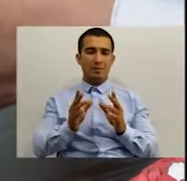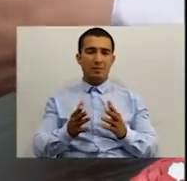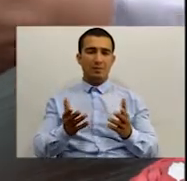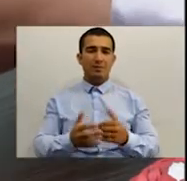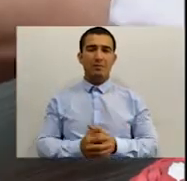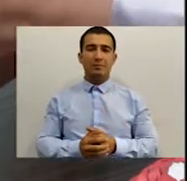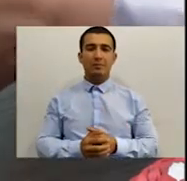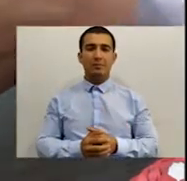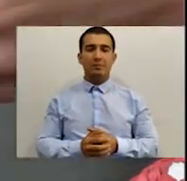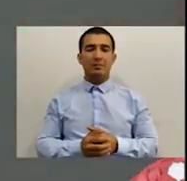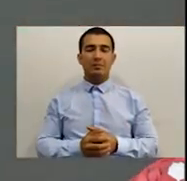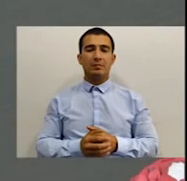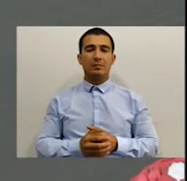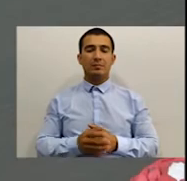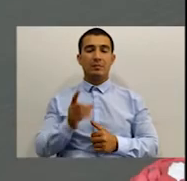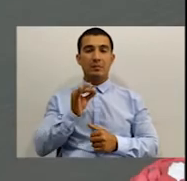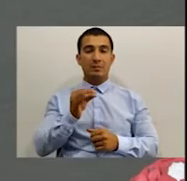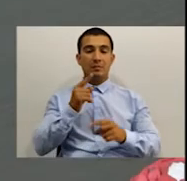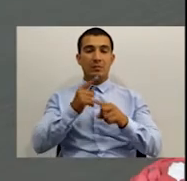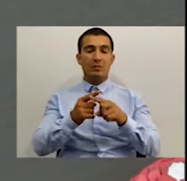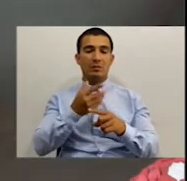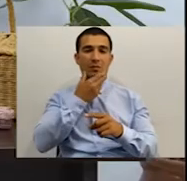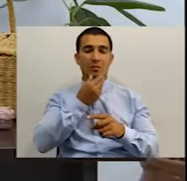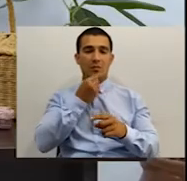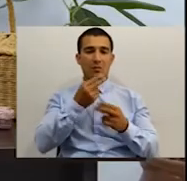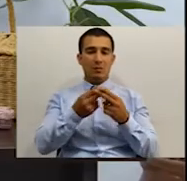тоқысейлі, бір қал болсын, чүр өле шығады.